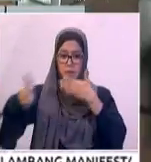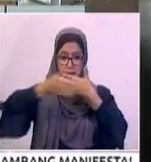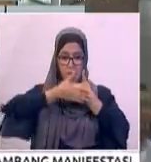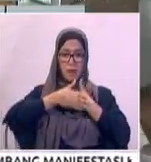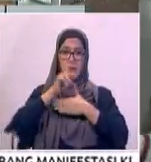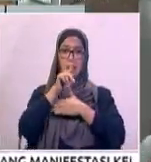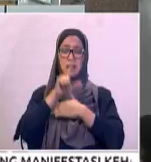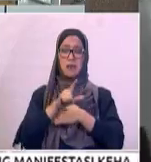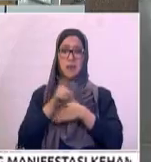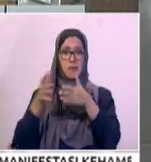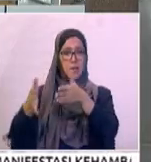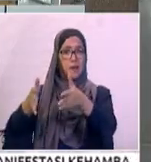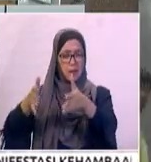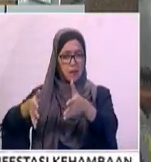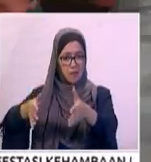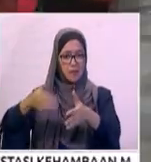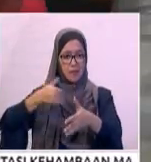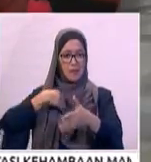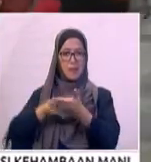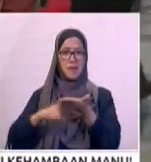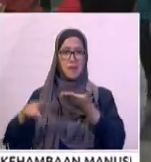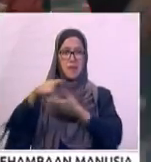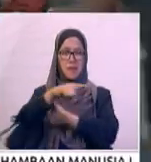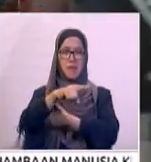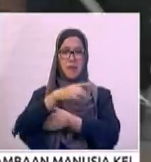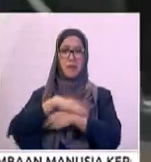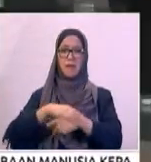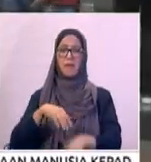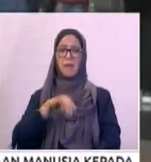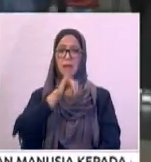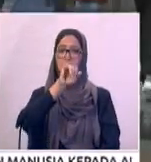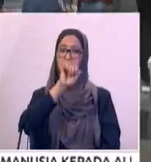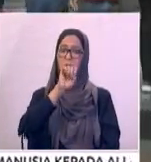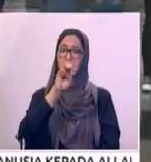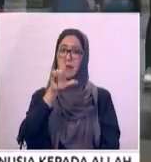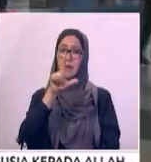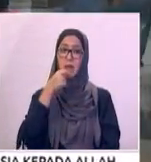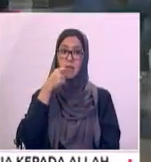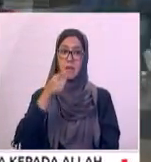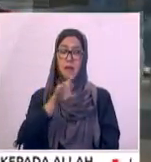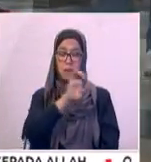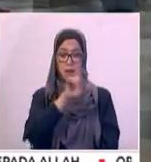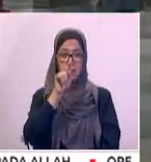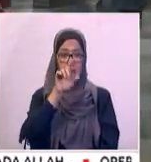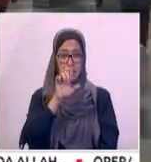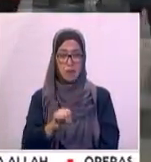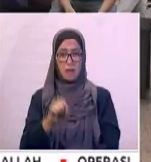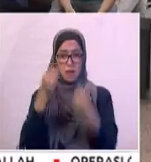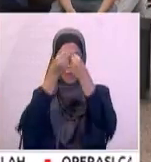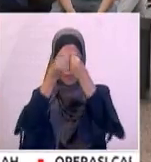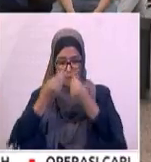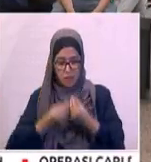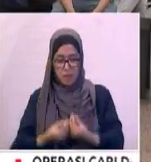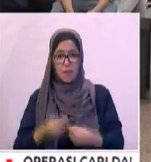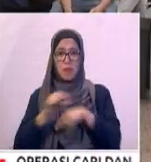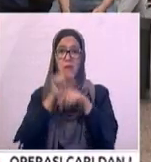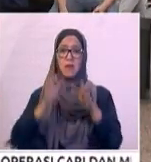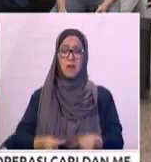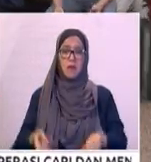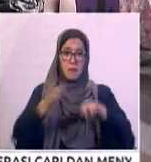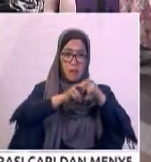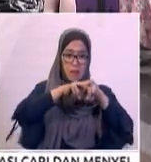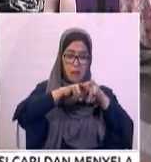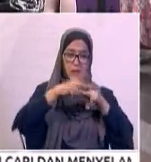Bagi eksekutif gerakan KTM Commuter Ismail Osman, jumlah penumpang ETS keseluruhan pada musim ini meningkat sekaligus